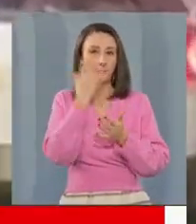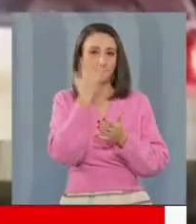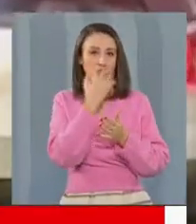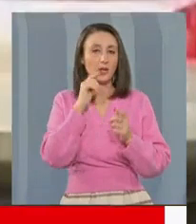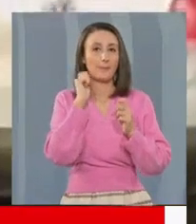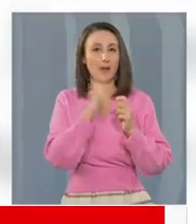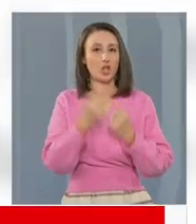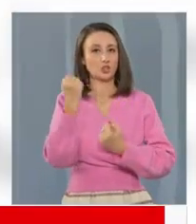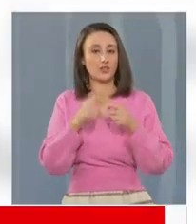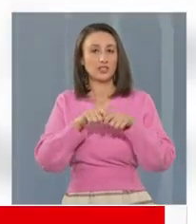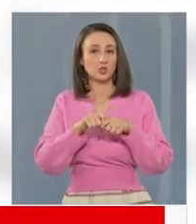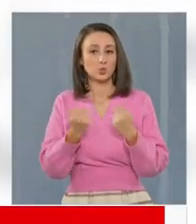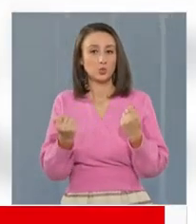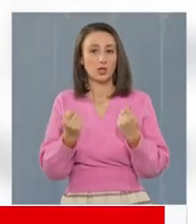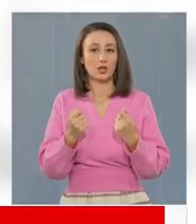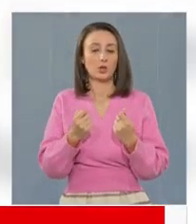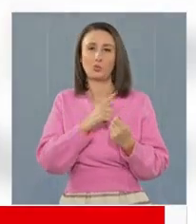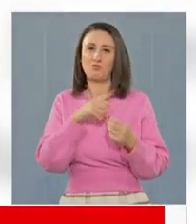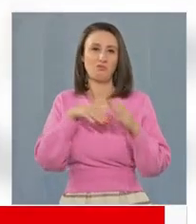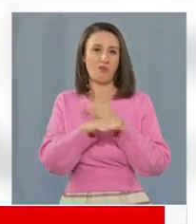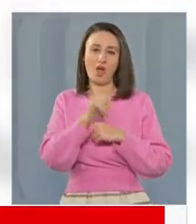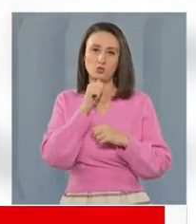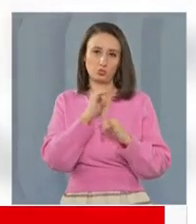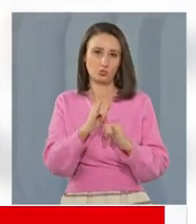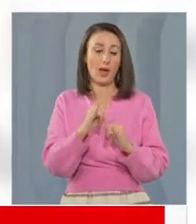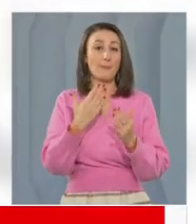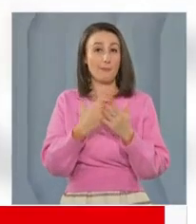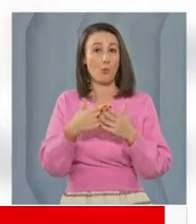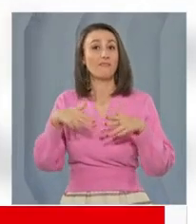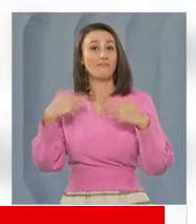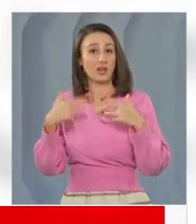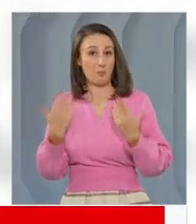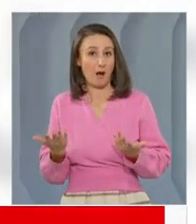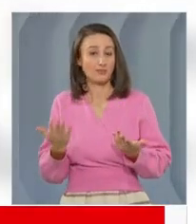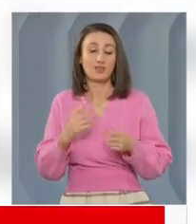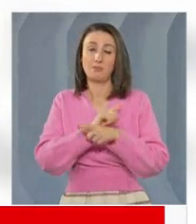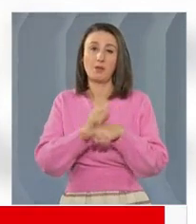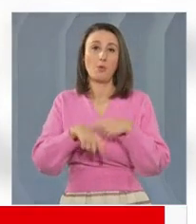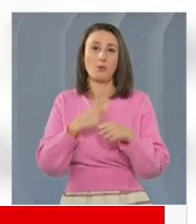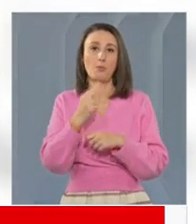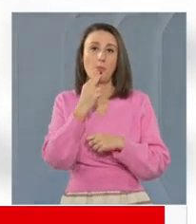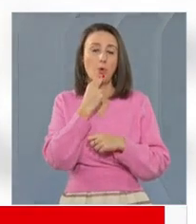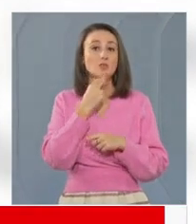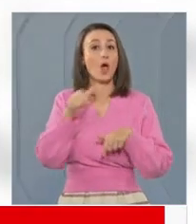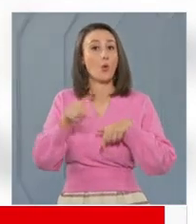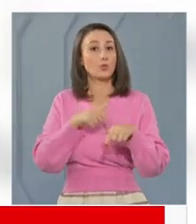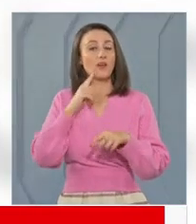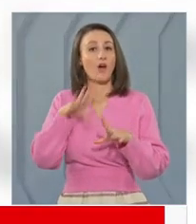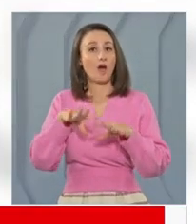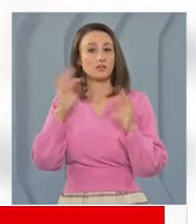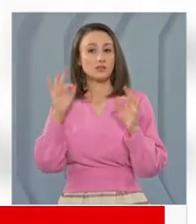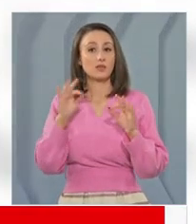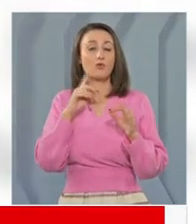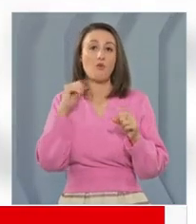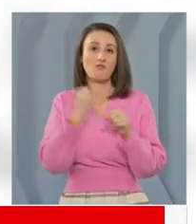șoferului pentru distrugere. Goana nu-l va ajuta însă deloc, întrucât accidentul a fost filmat, iar imediat după ce poliția rutieră îl va identifica,